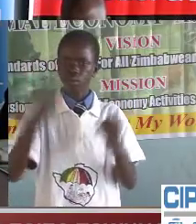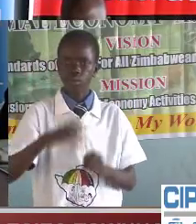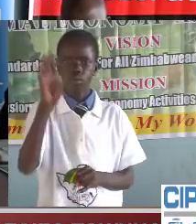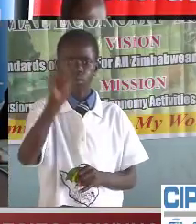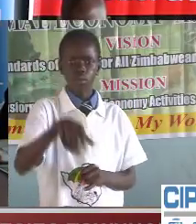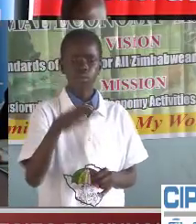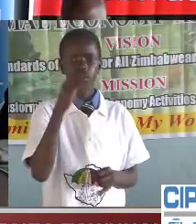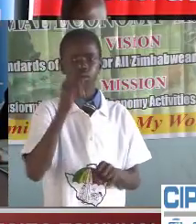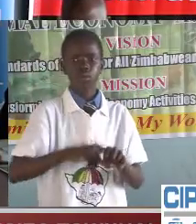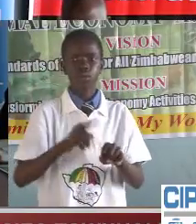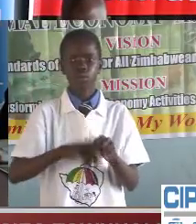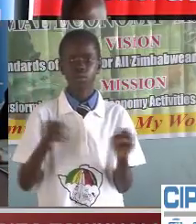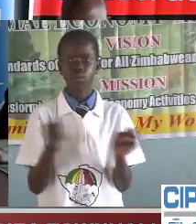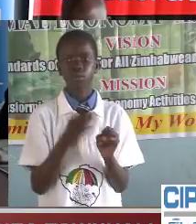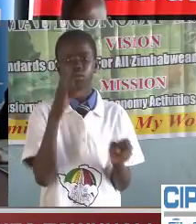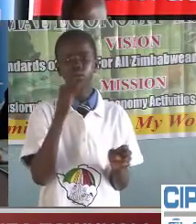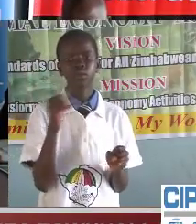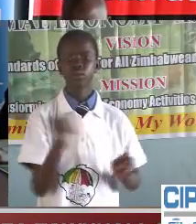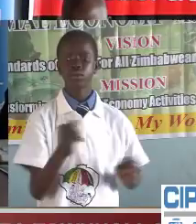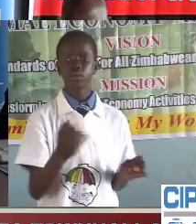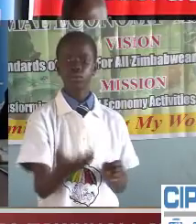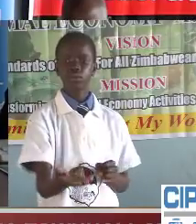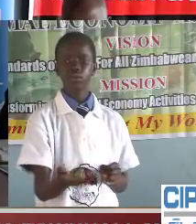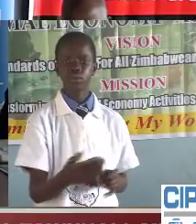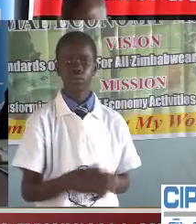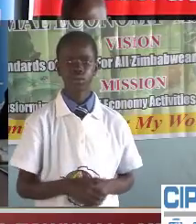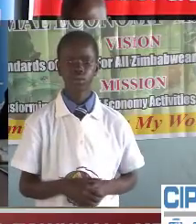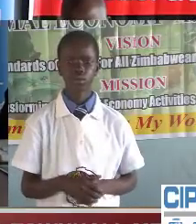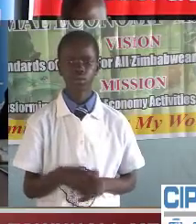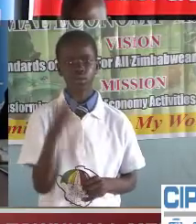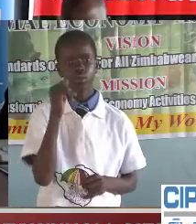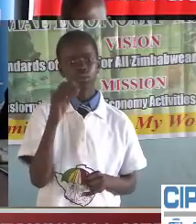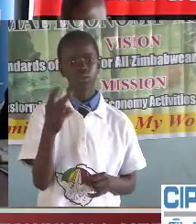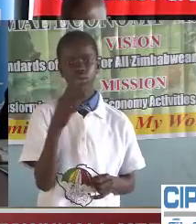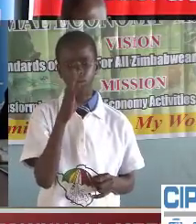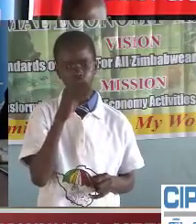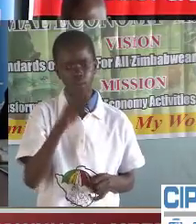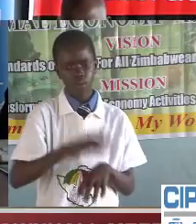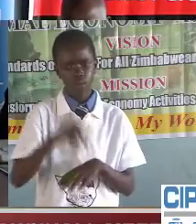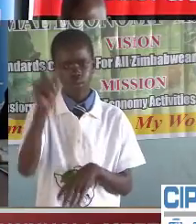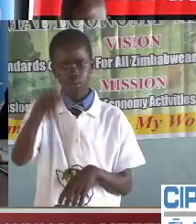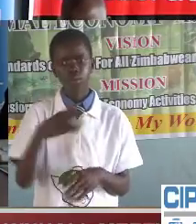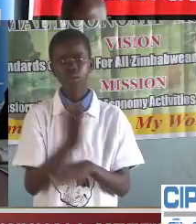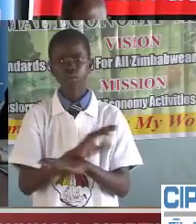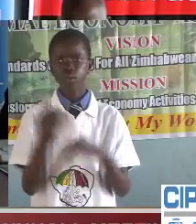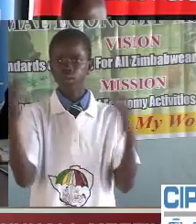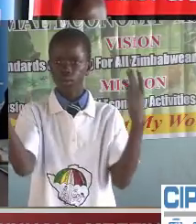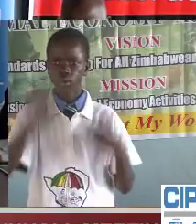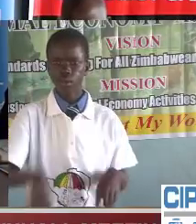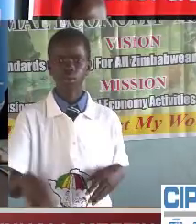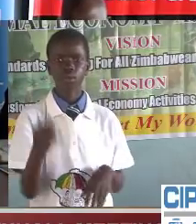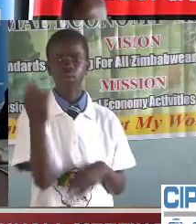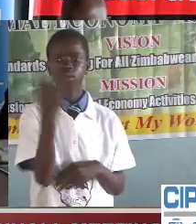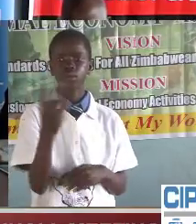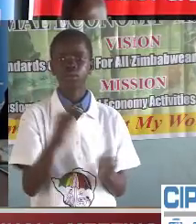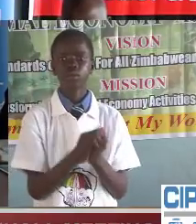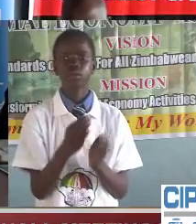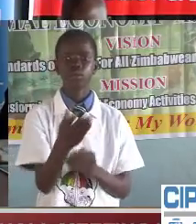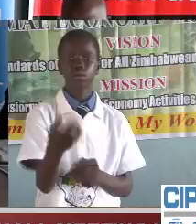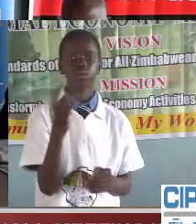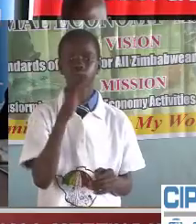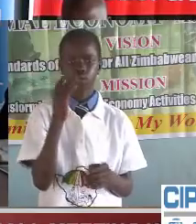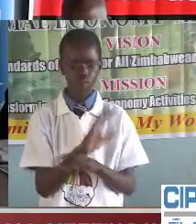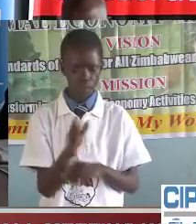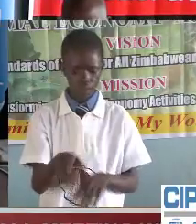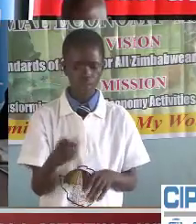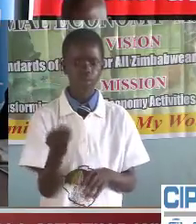ino asi unonzi tinoda $2, right. Saka ipapo ndo patetoti aiwa hatizamei kuti tise mapolicies